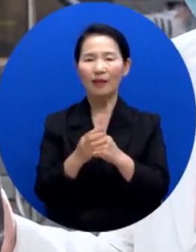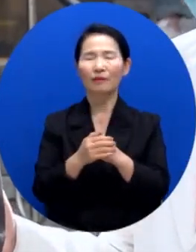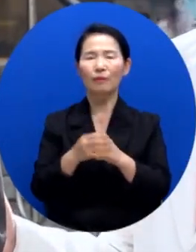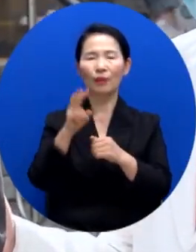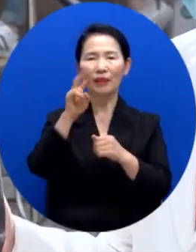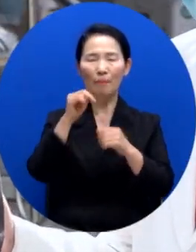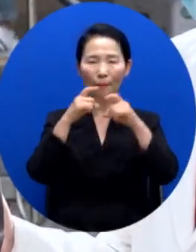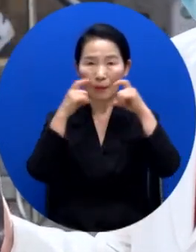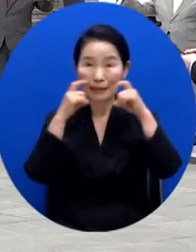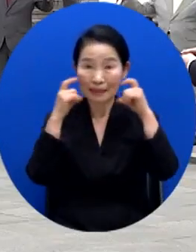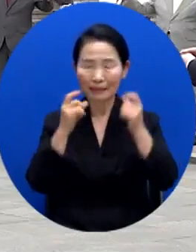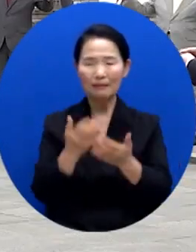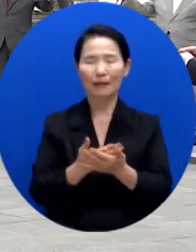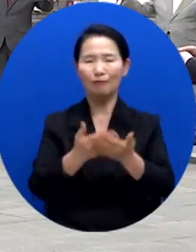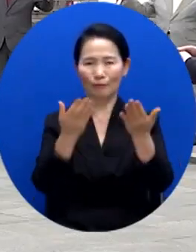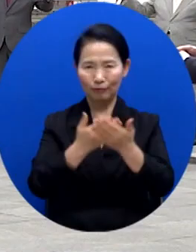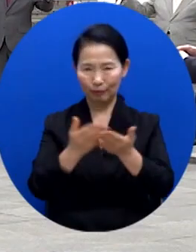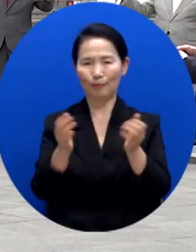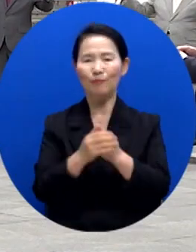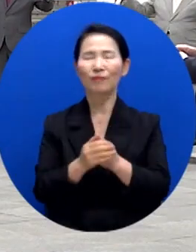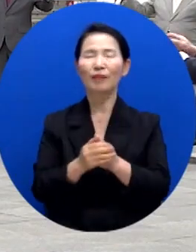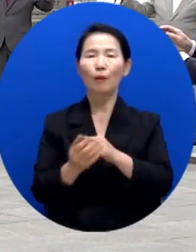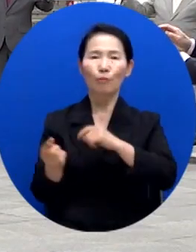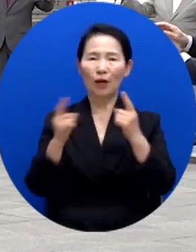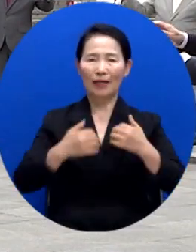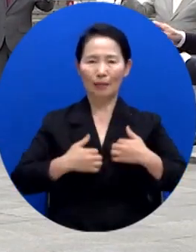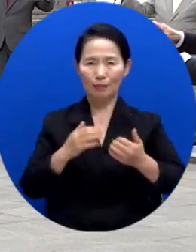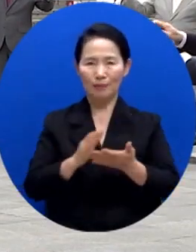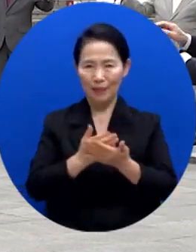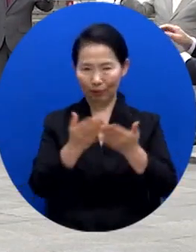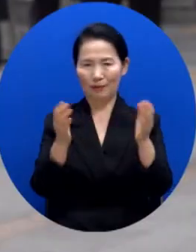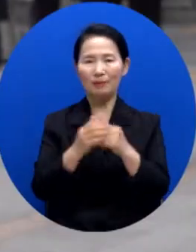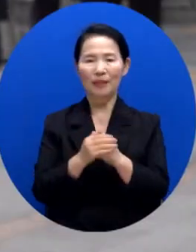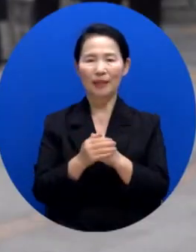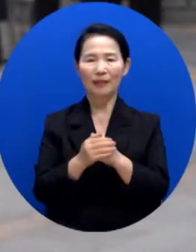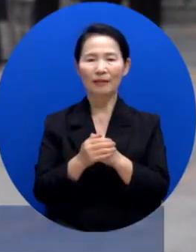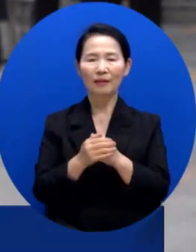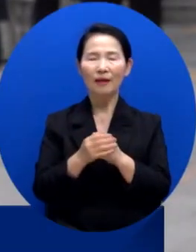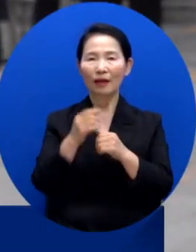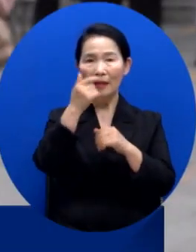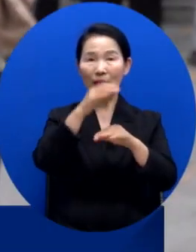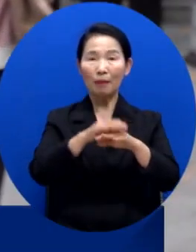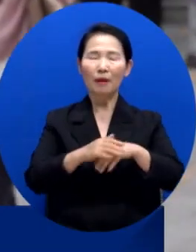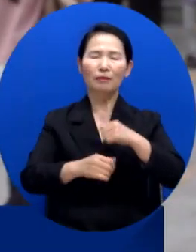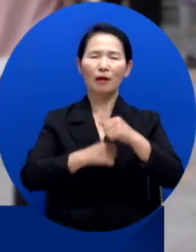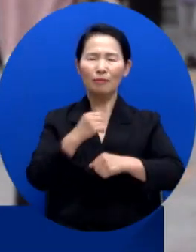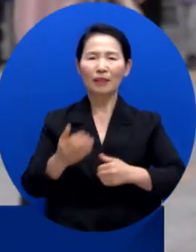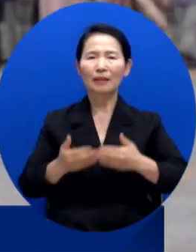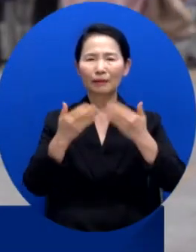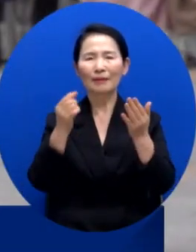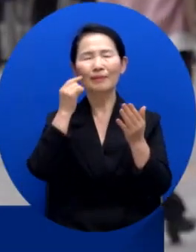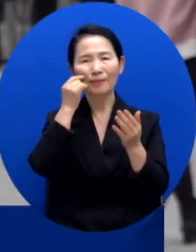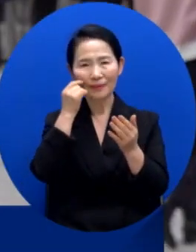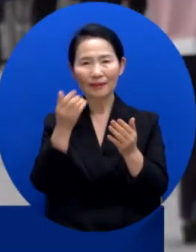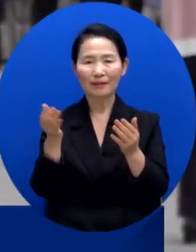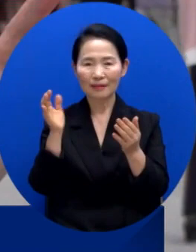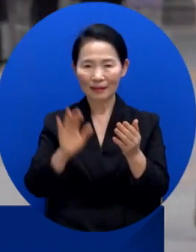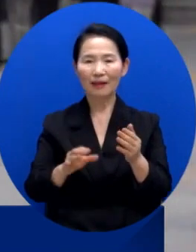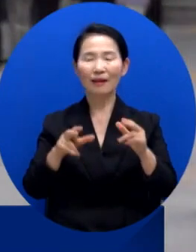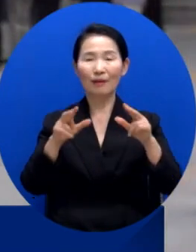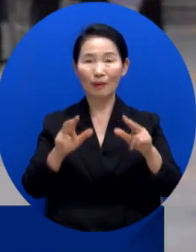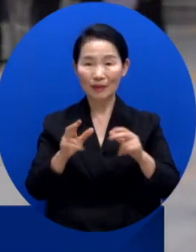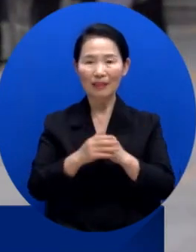나눔을 통해 부천 시민들과 부활의 기쁨을 함께 나누었습니다 예배를 자유롭게 드리지 못했는데 이번에 이렇게